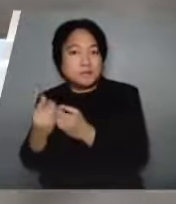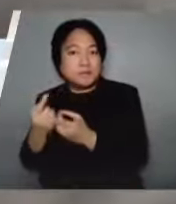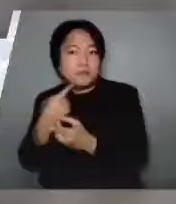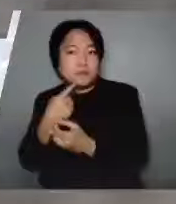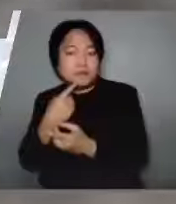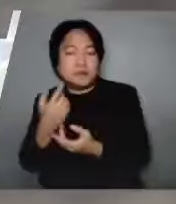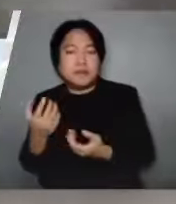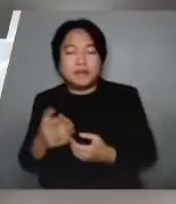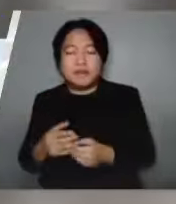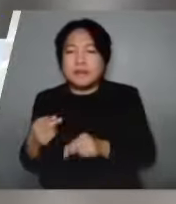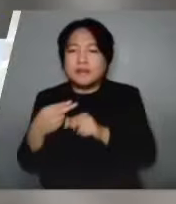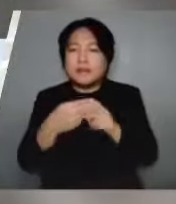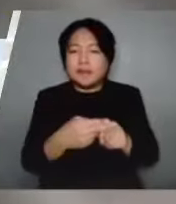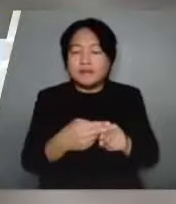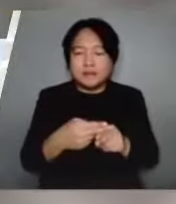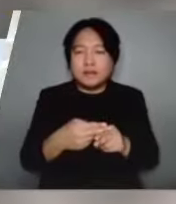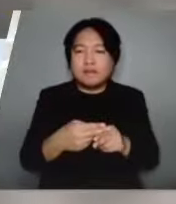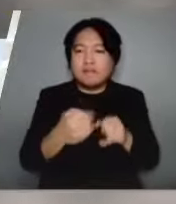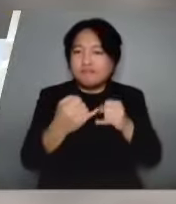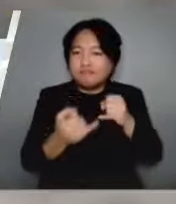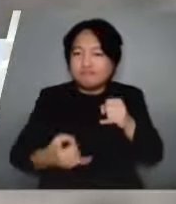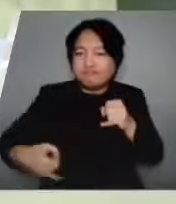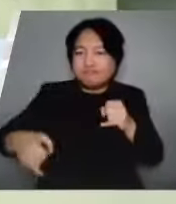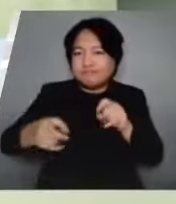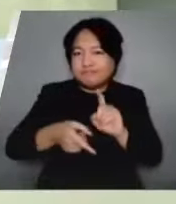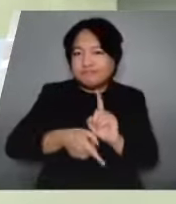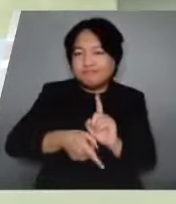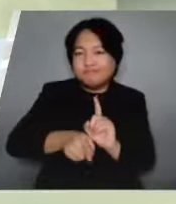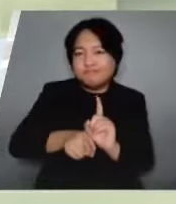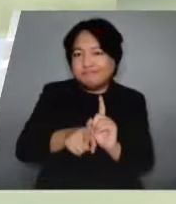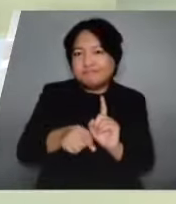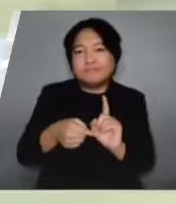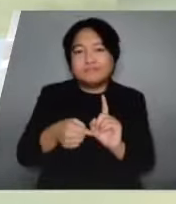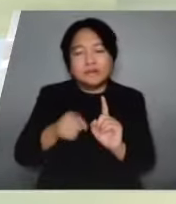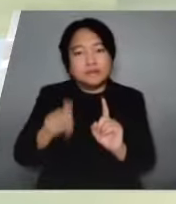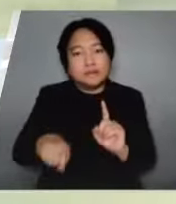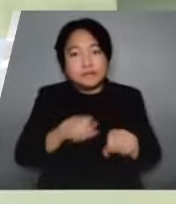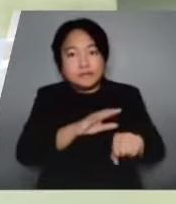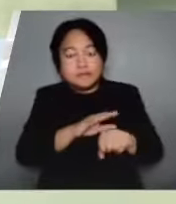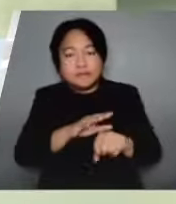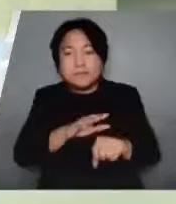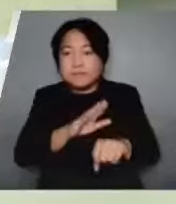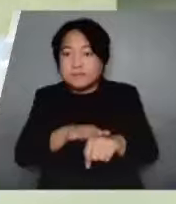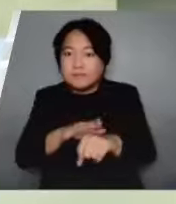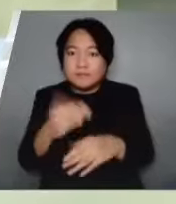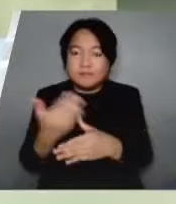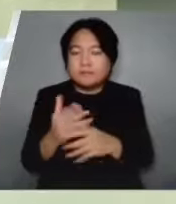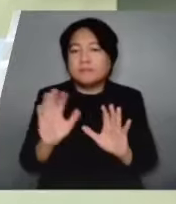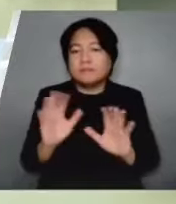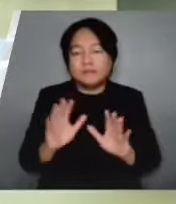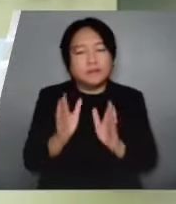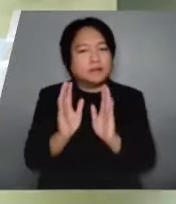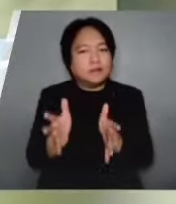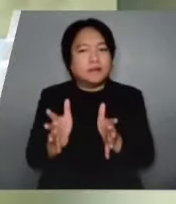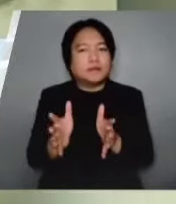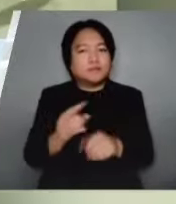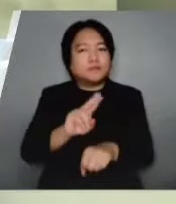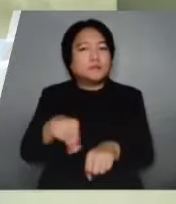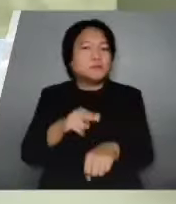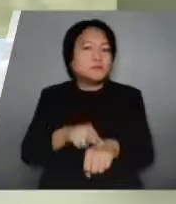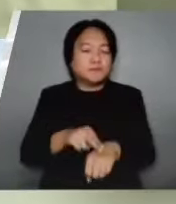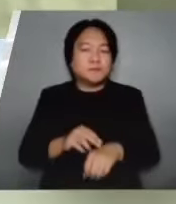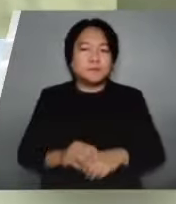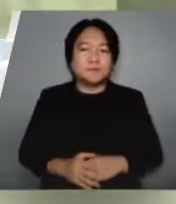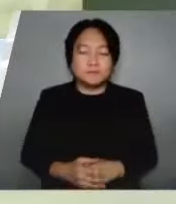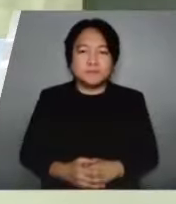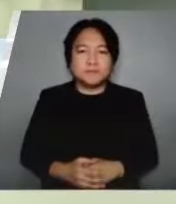mga unggoy. Mahalagang hindi gambalahin ang mga ito para ligtas na makabalik sa kanilang natural habitat. Maglalagay